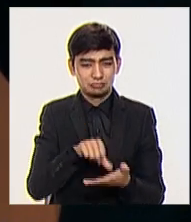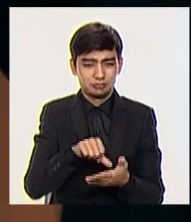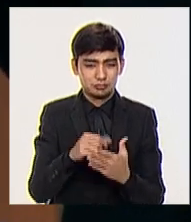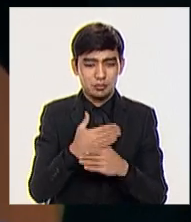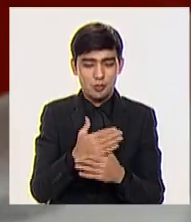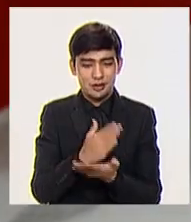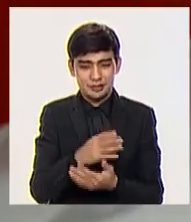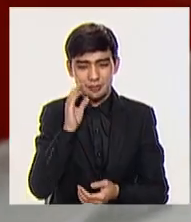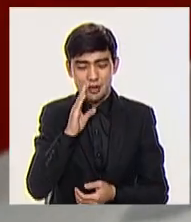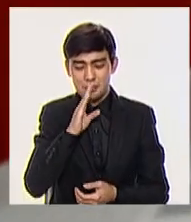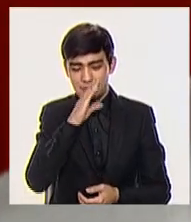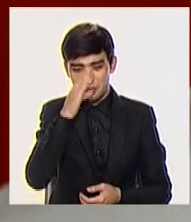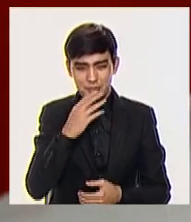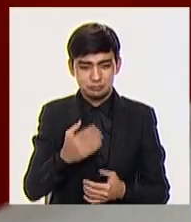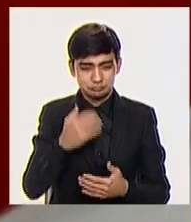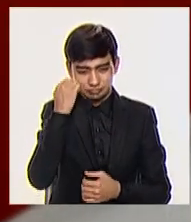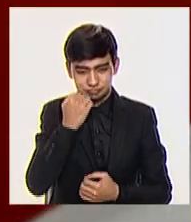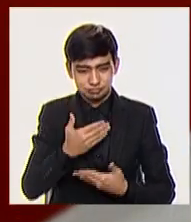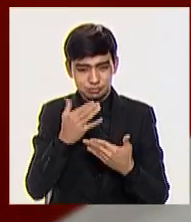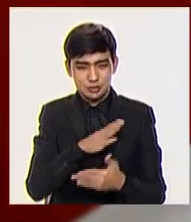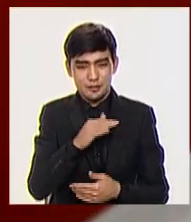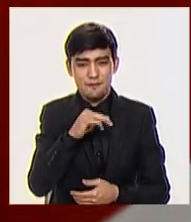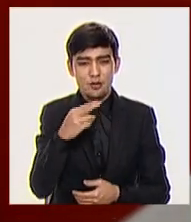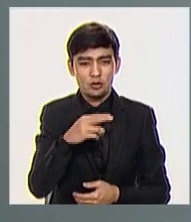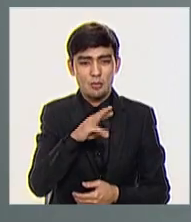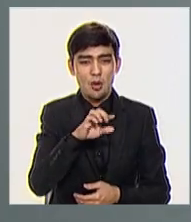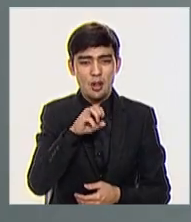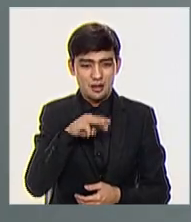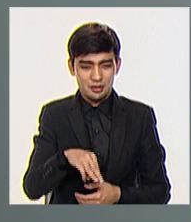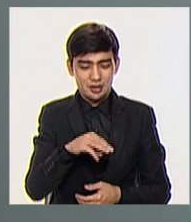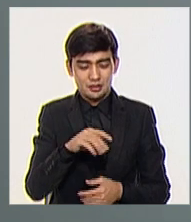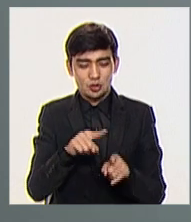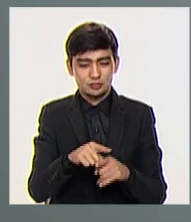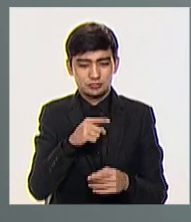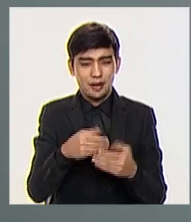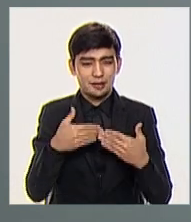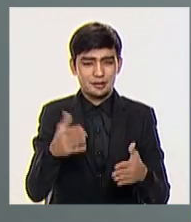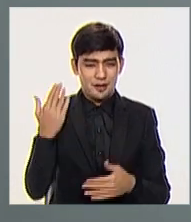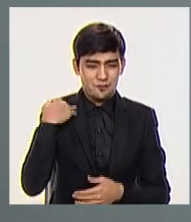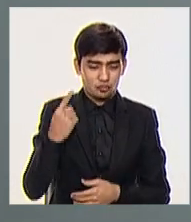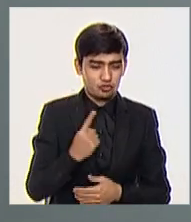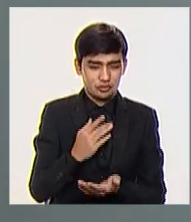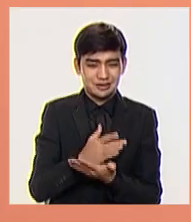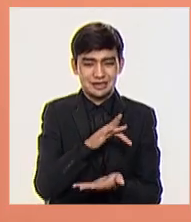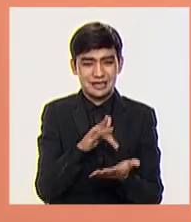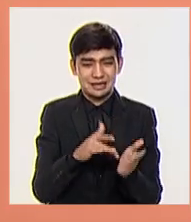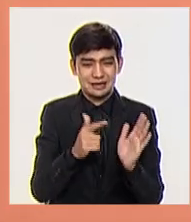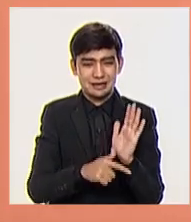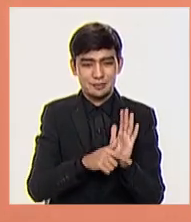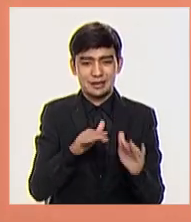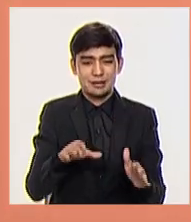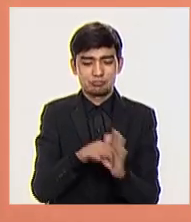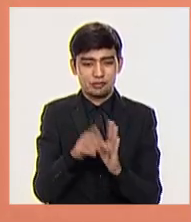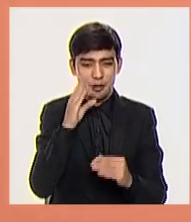папы выразили благодарность фонду Булатова Тимуратова. Открытие подобного учреждения здесь ждали давно. Центр рассчитан на 70